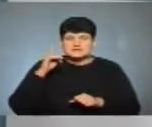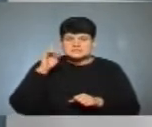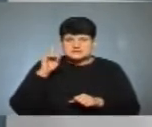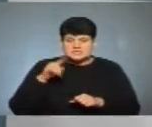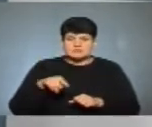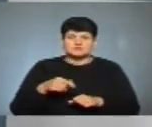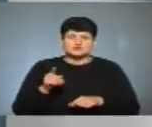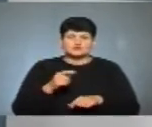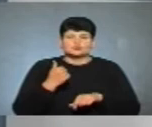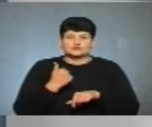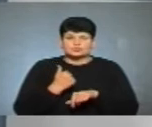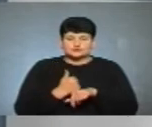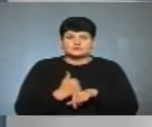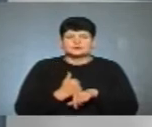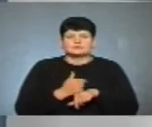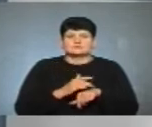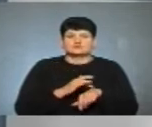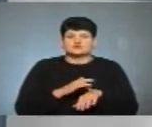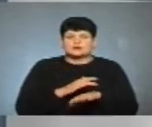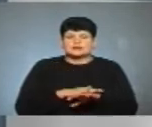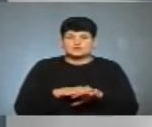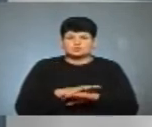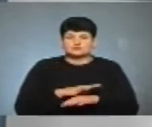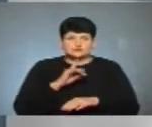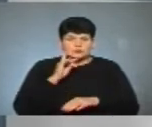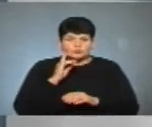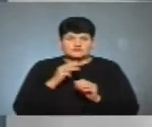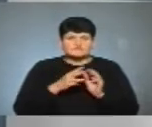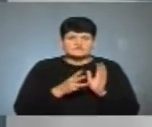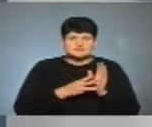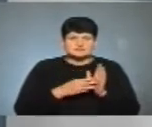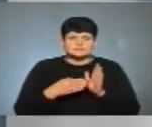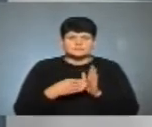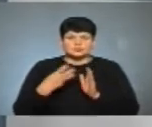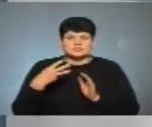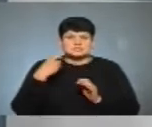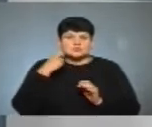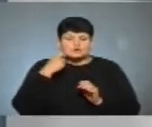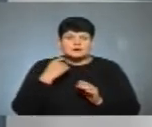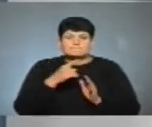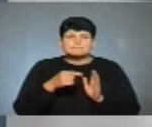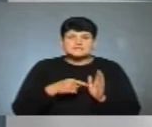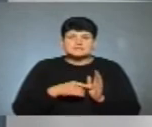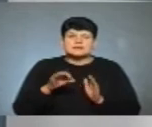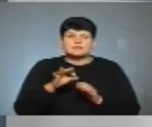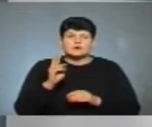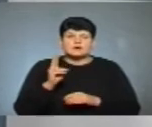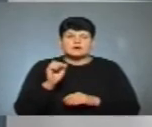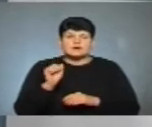якірним електоратом «Слуги народу» все ж таки була молодь 18-30 років. І, наприклад, питання про